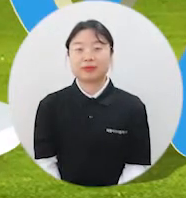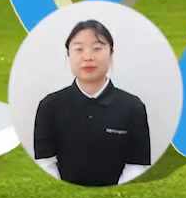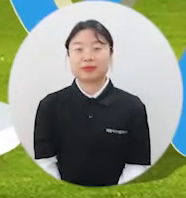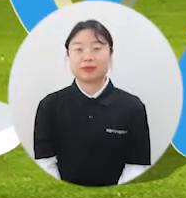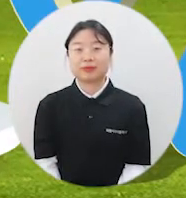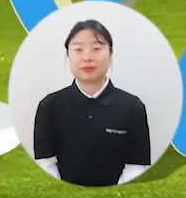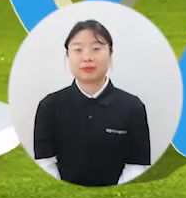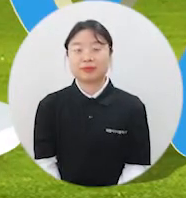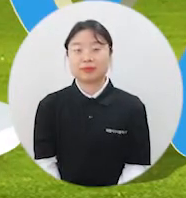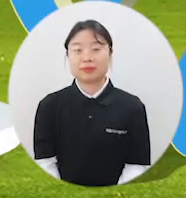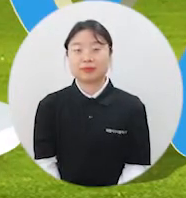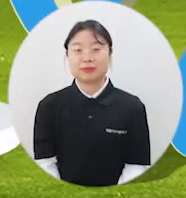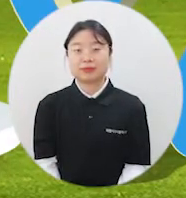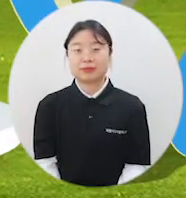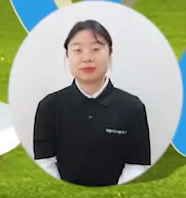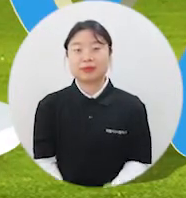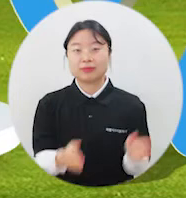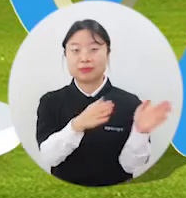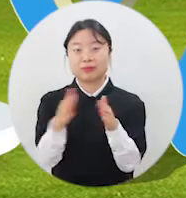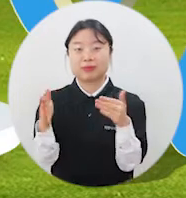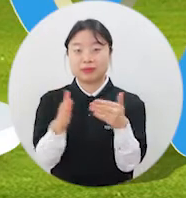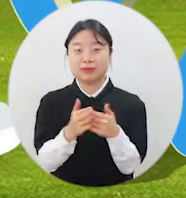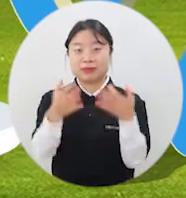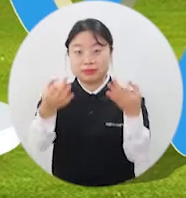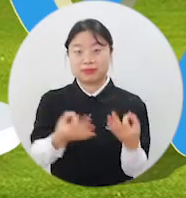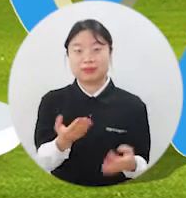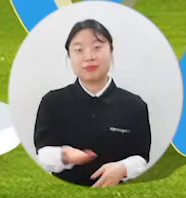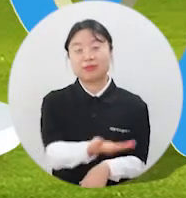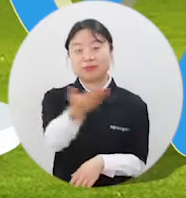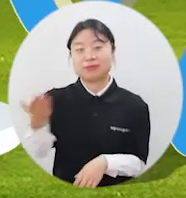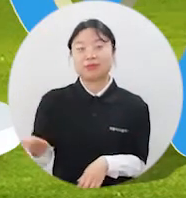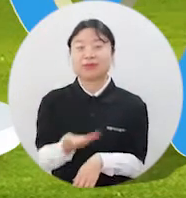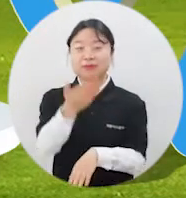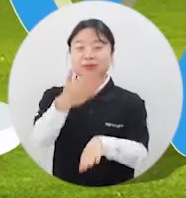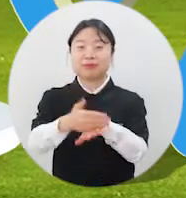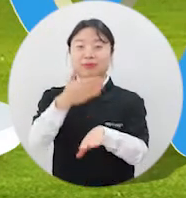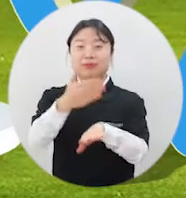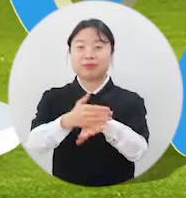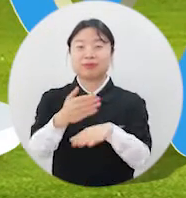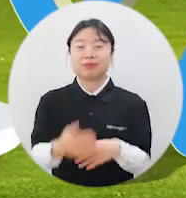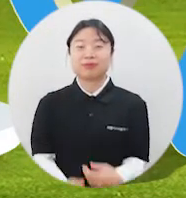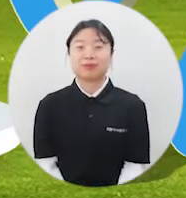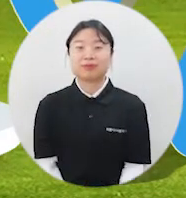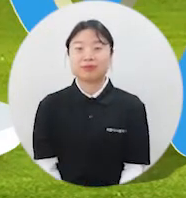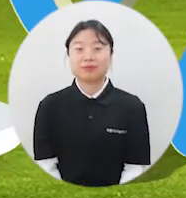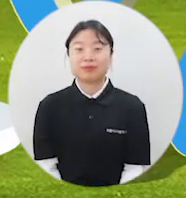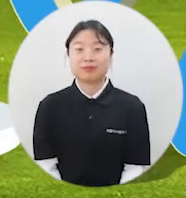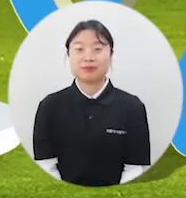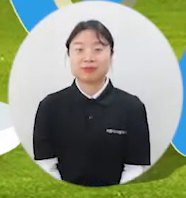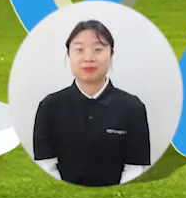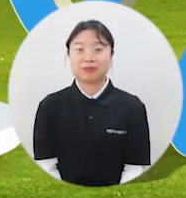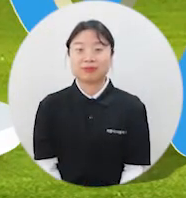사업을 추진할 계획입니다. 준비한 소식은 여기까지입니다. 시청해주신 여러분 고맙습니다.